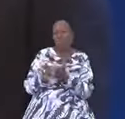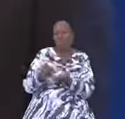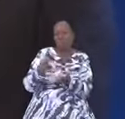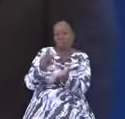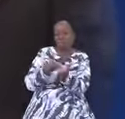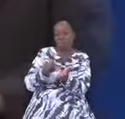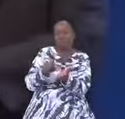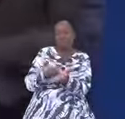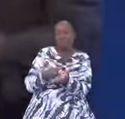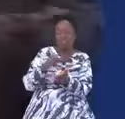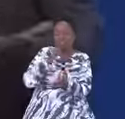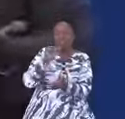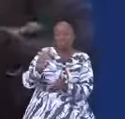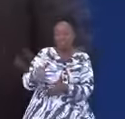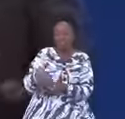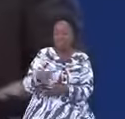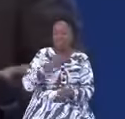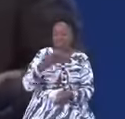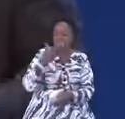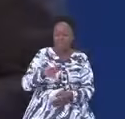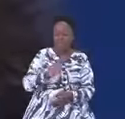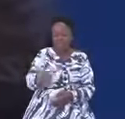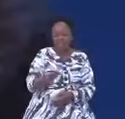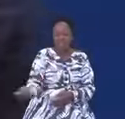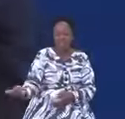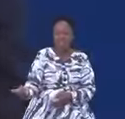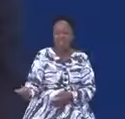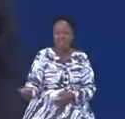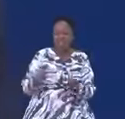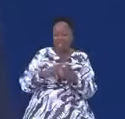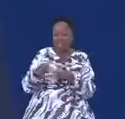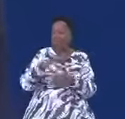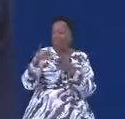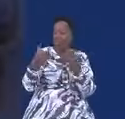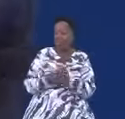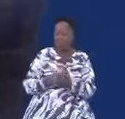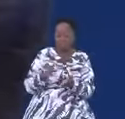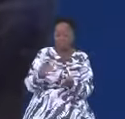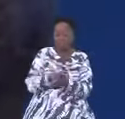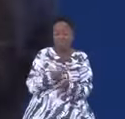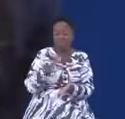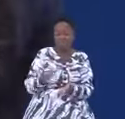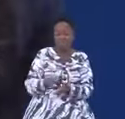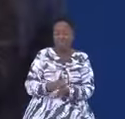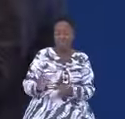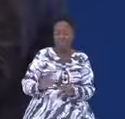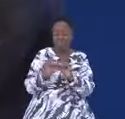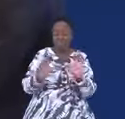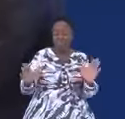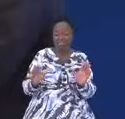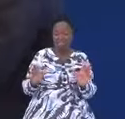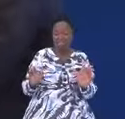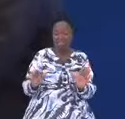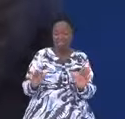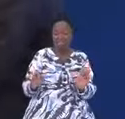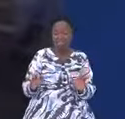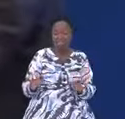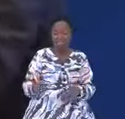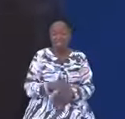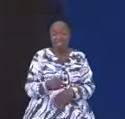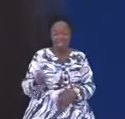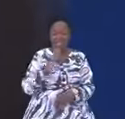pas bout de papier sans valeur ça ne veut rien dire ça ne peut rien donner